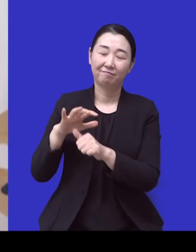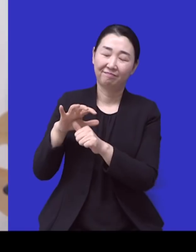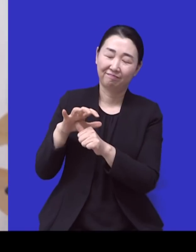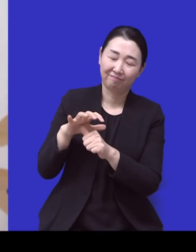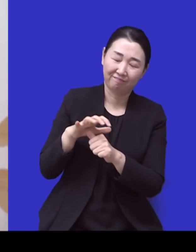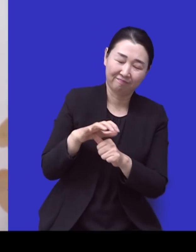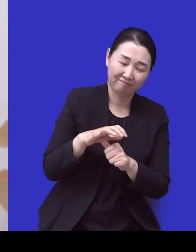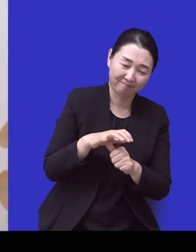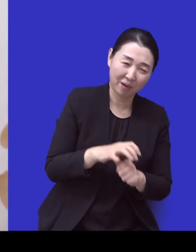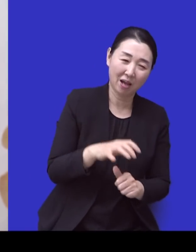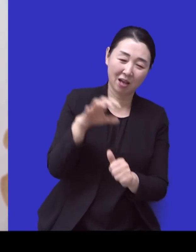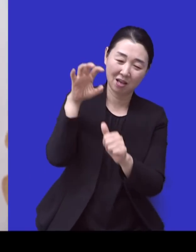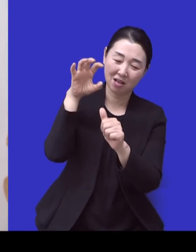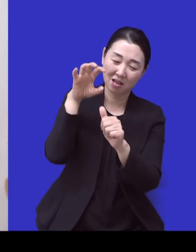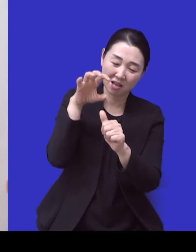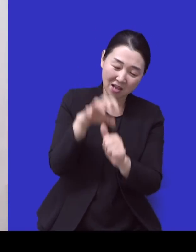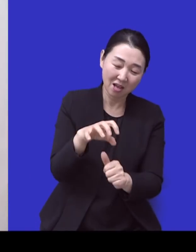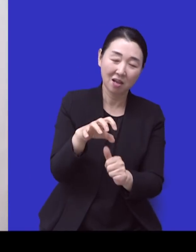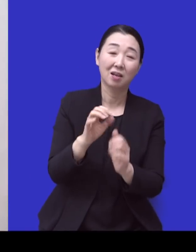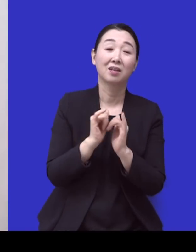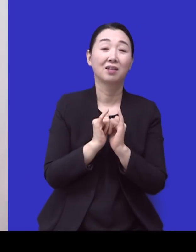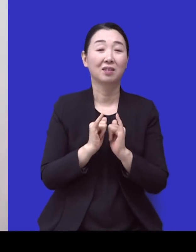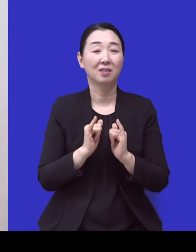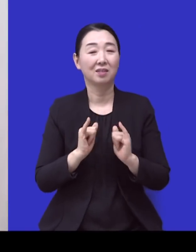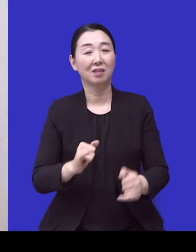억눌린 자가 진짜